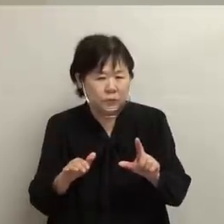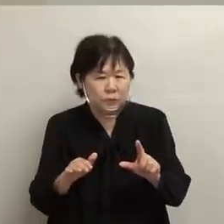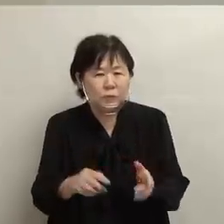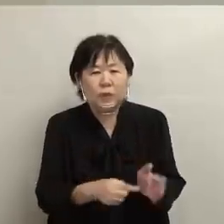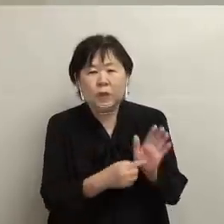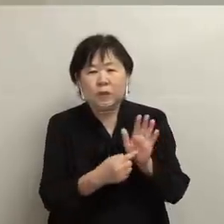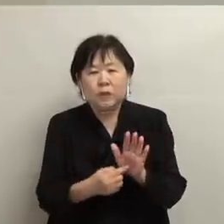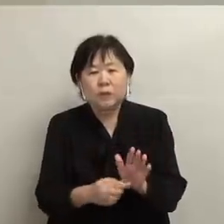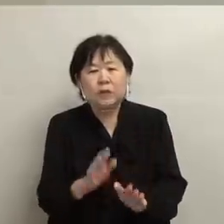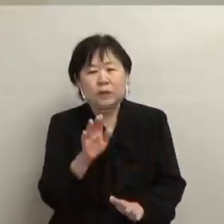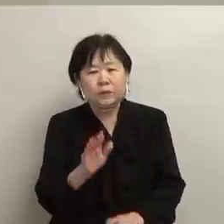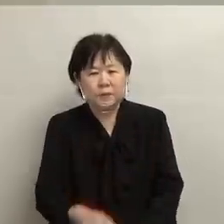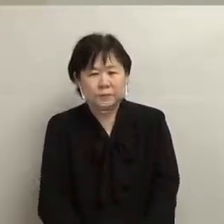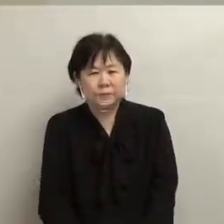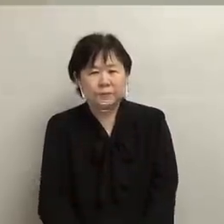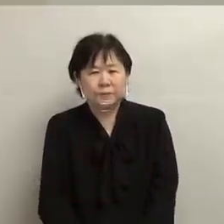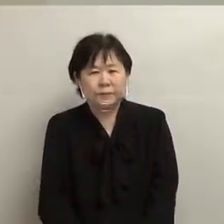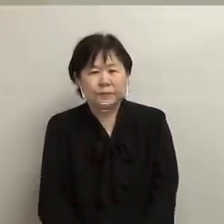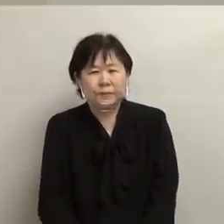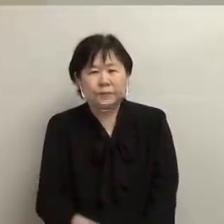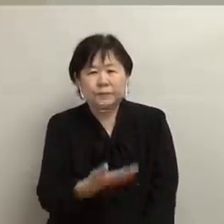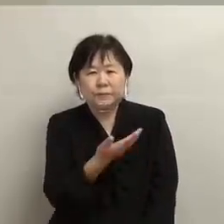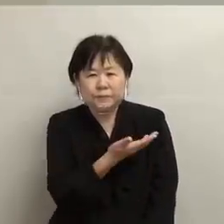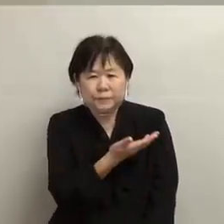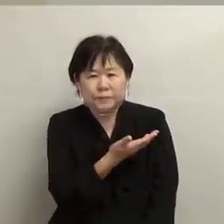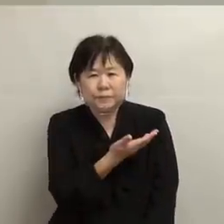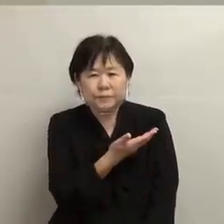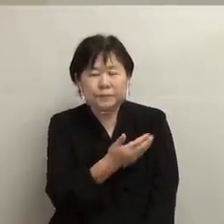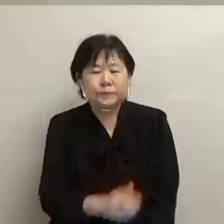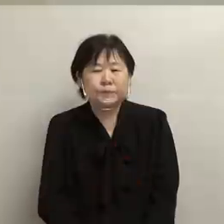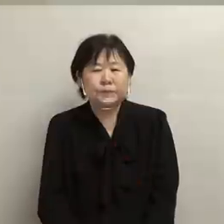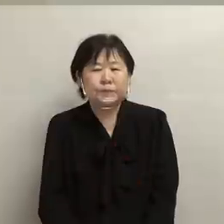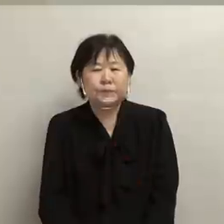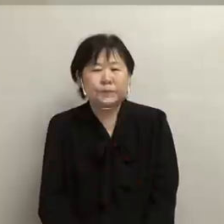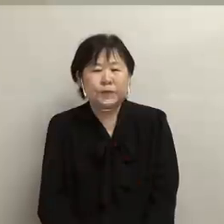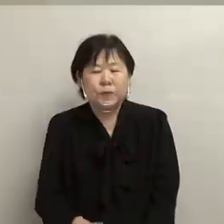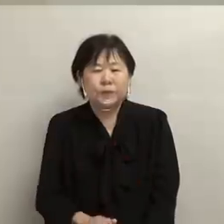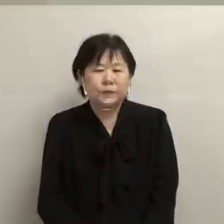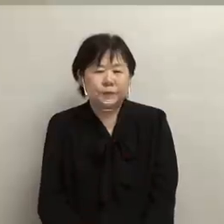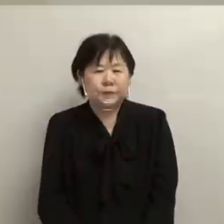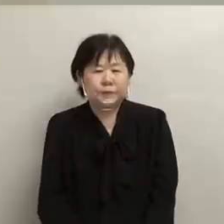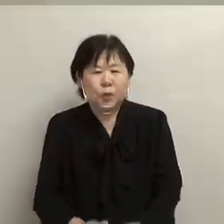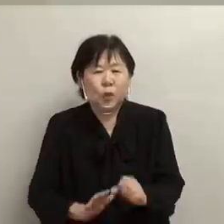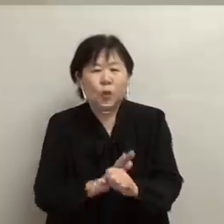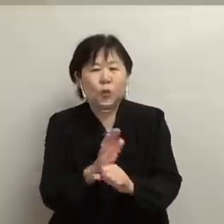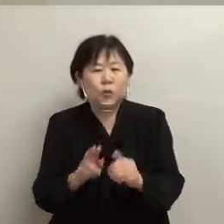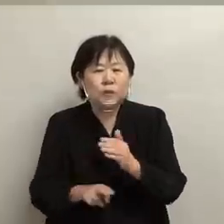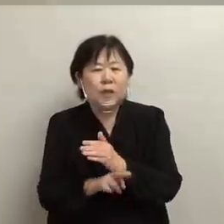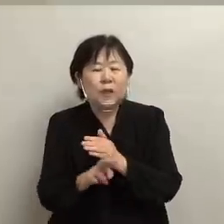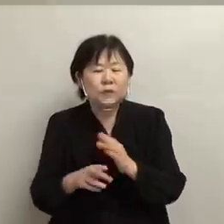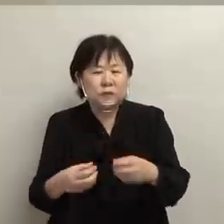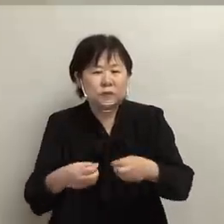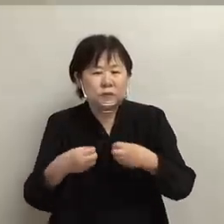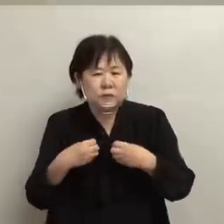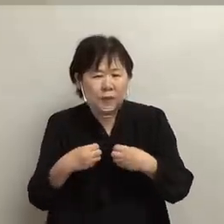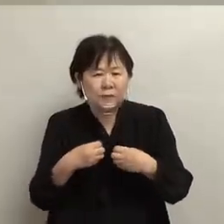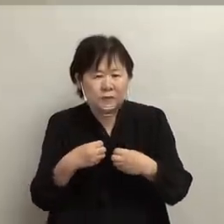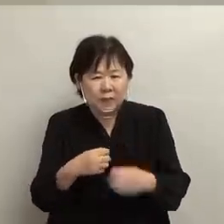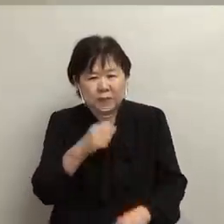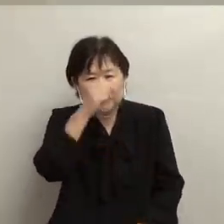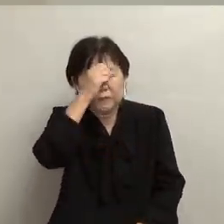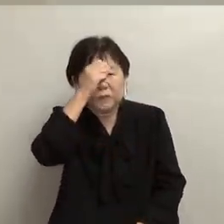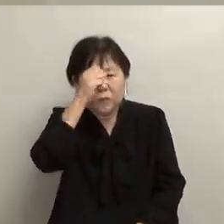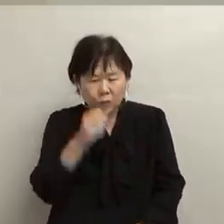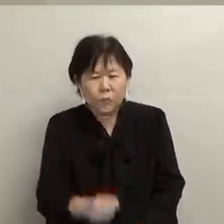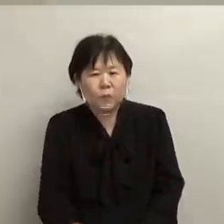いるということなんですねねこです滋賀で来れず関根新型コロナウイルス感染症の重症度の分類において